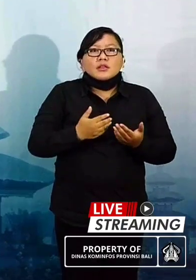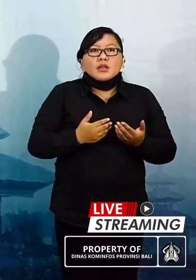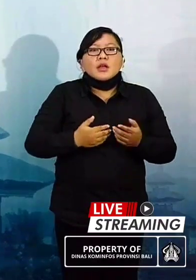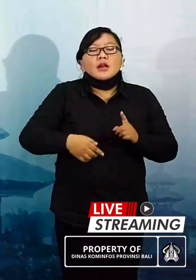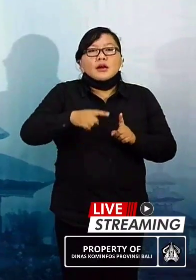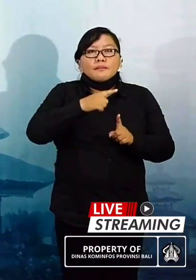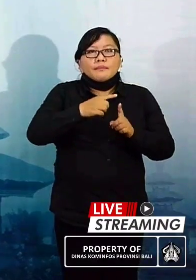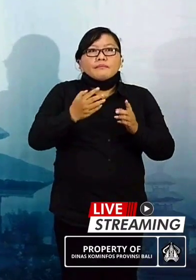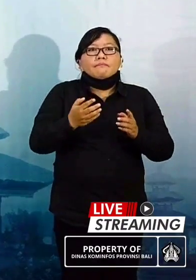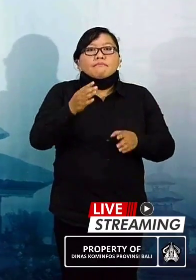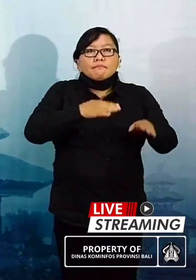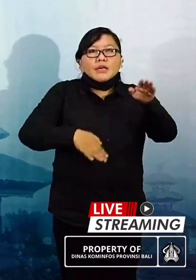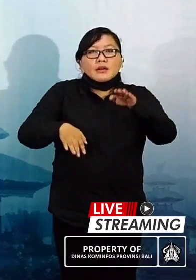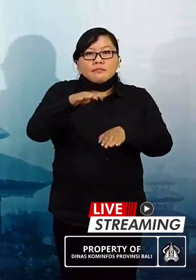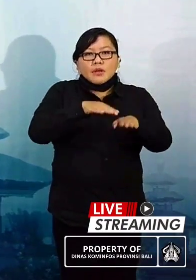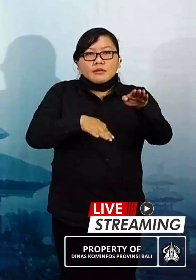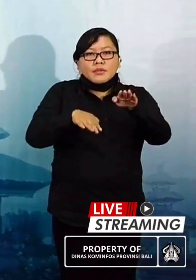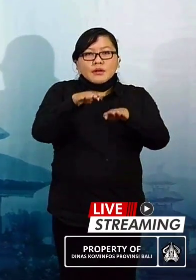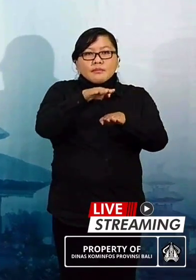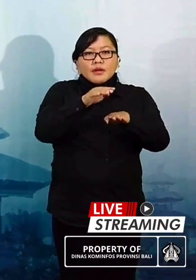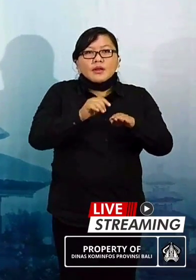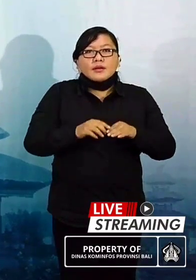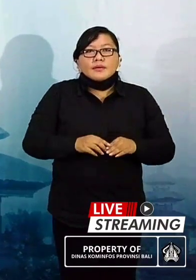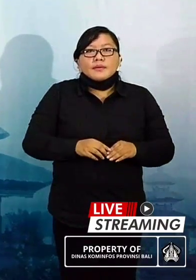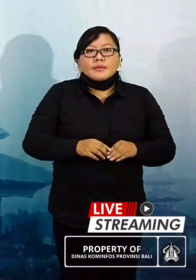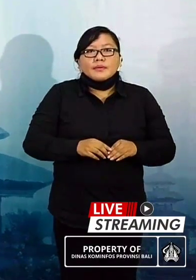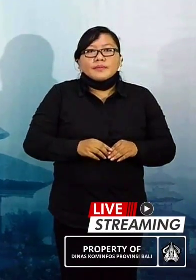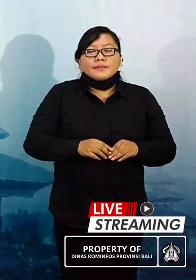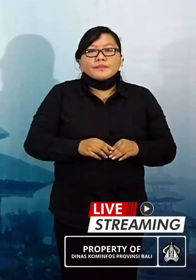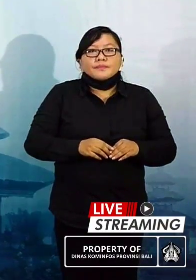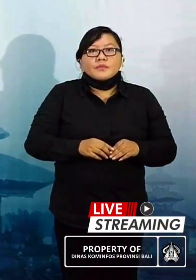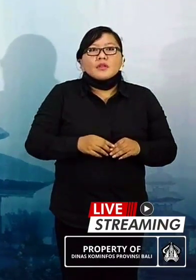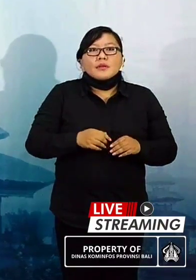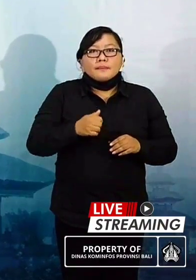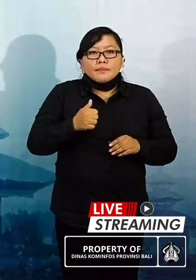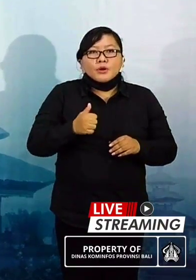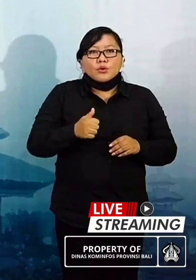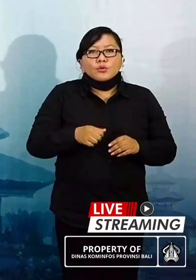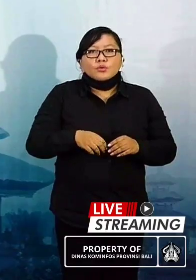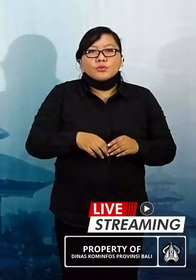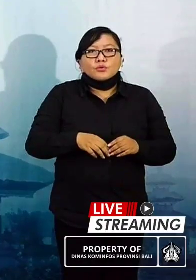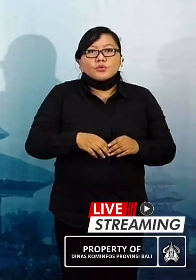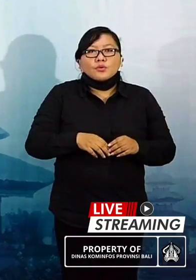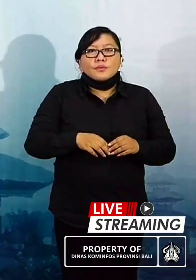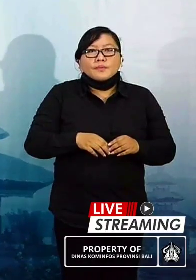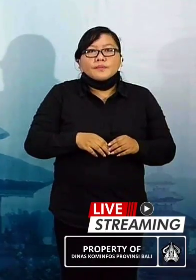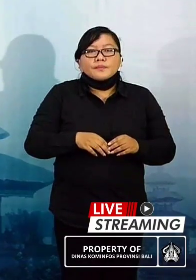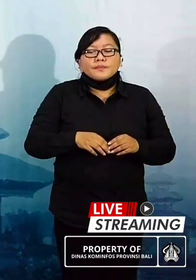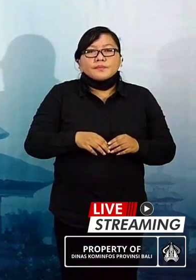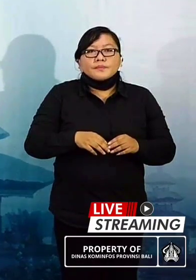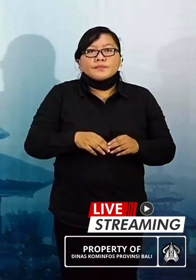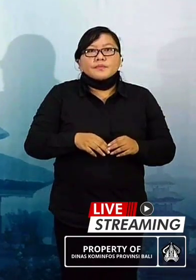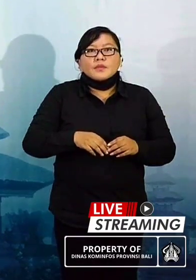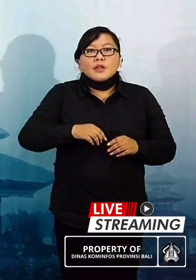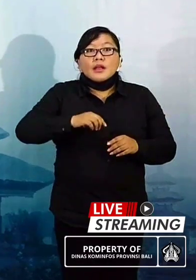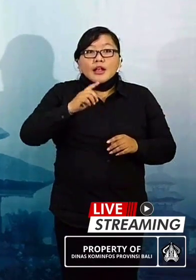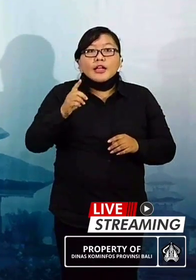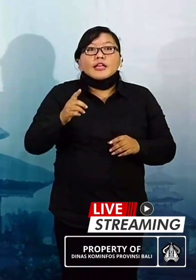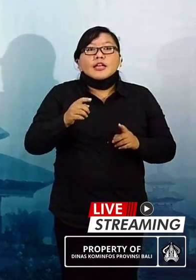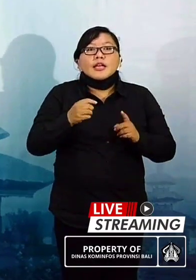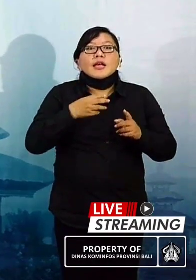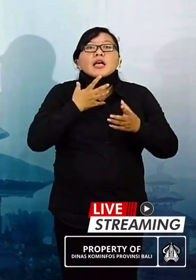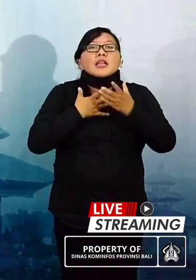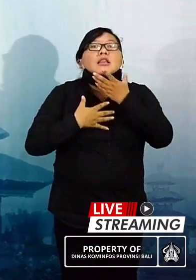penambahan terutama sekali untuk mengakomodasi hasil dari Raffi tes tahap 2 yang